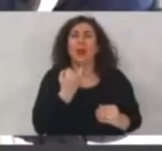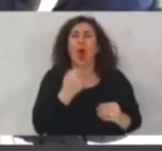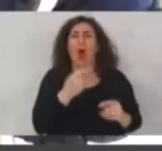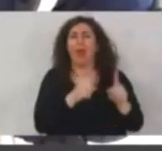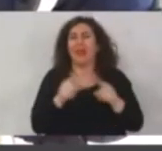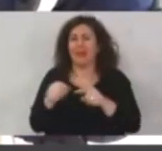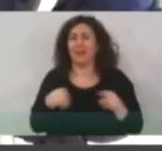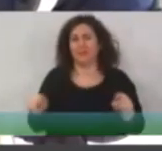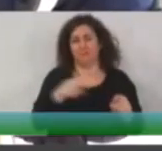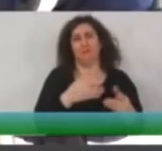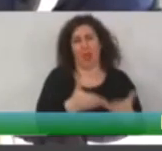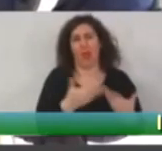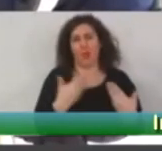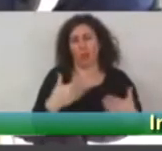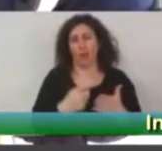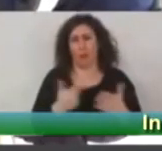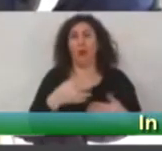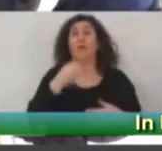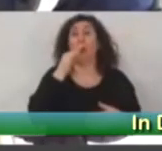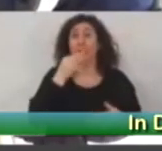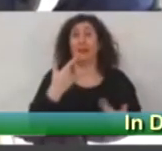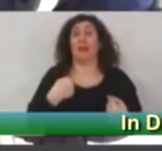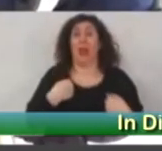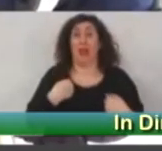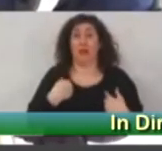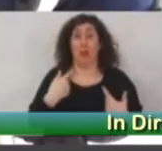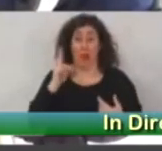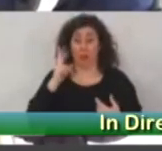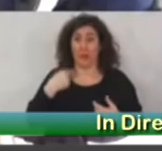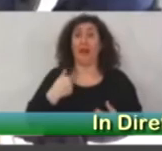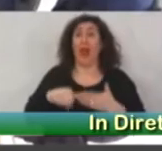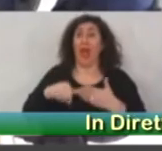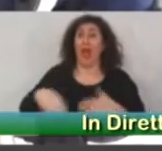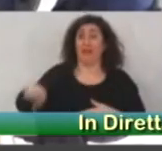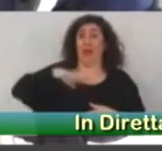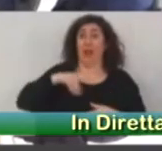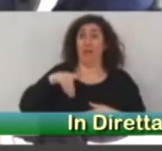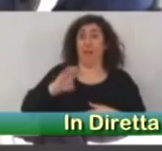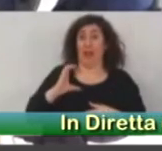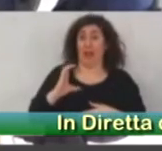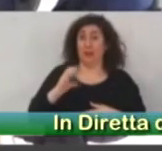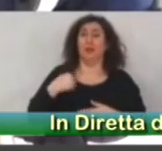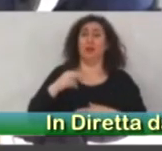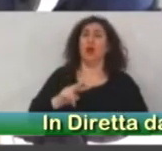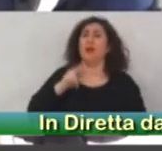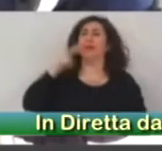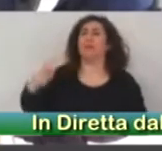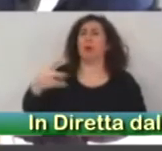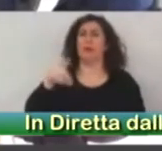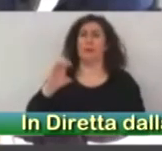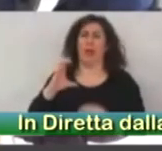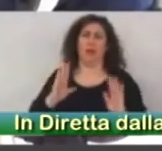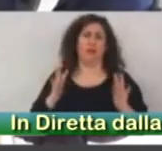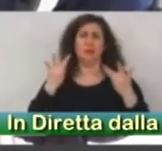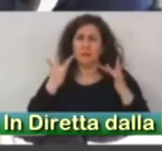aiuto importante. Quindi ricevo la lettera della regione con la PEC, devo rispondere con una semplice PEC e